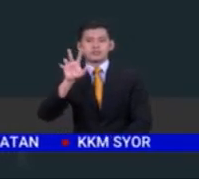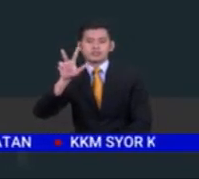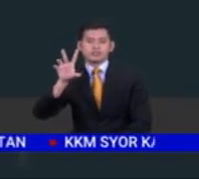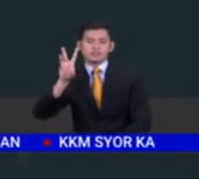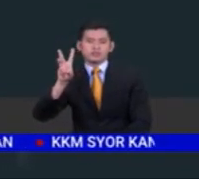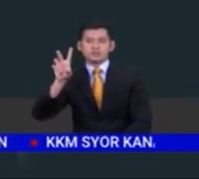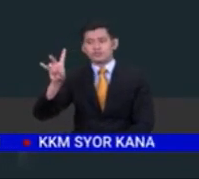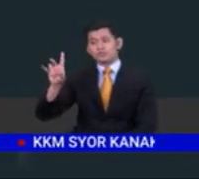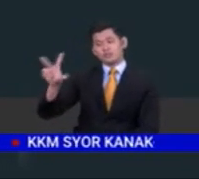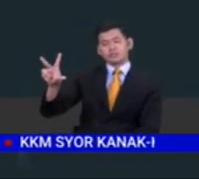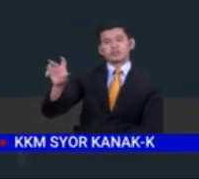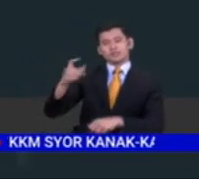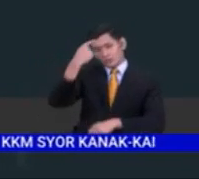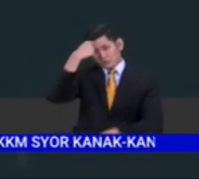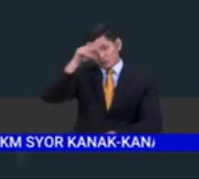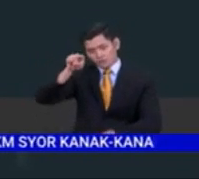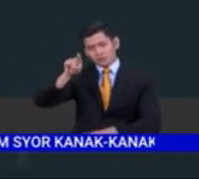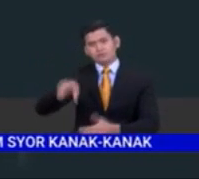0386053673 untuk menderma.